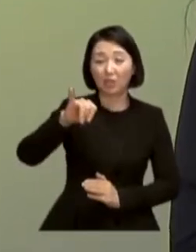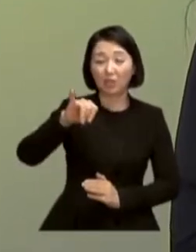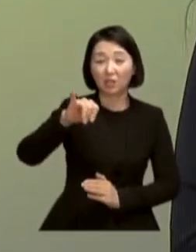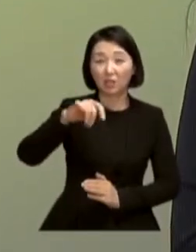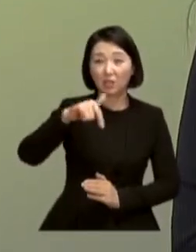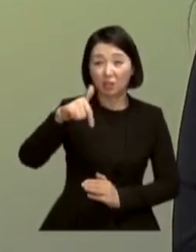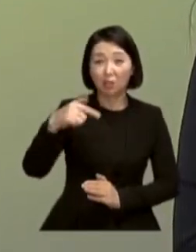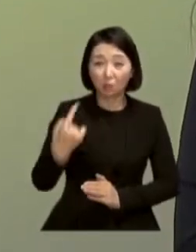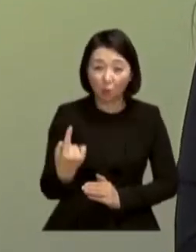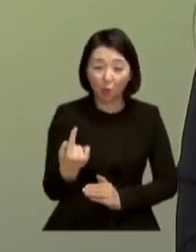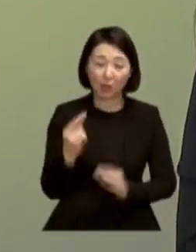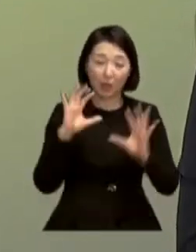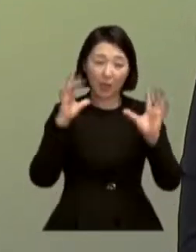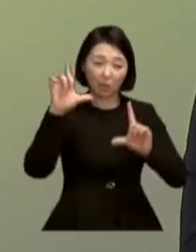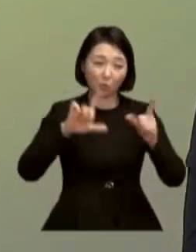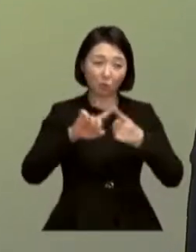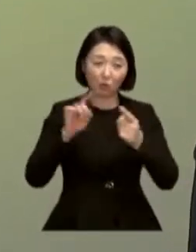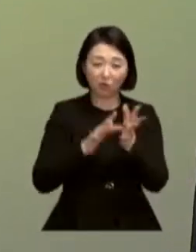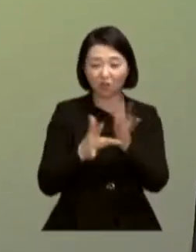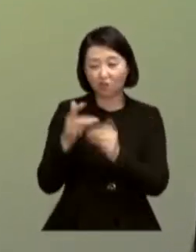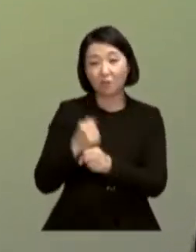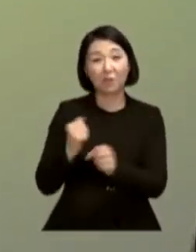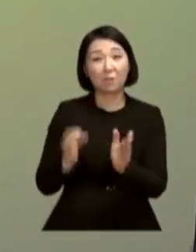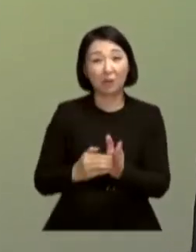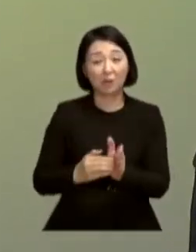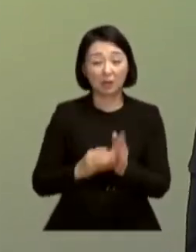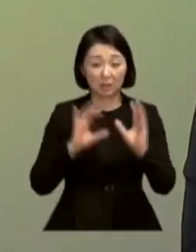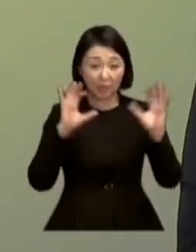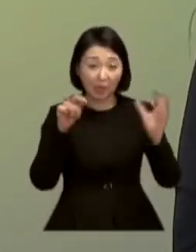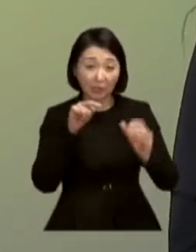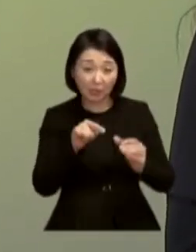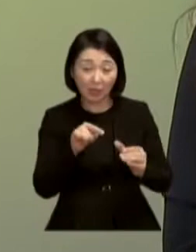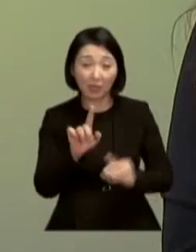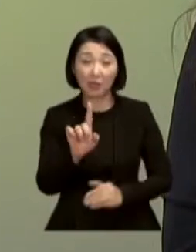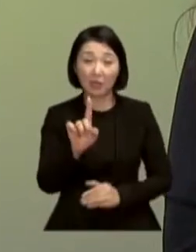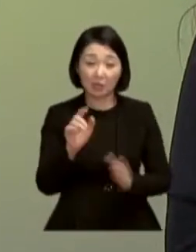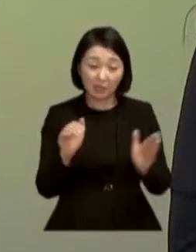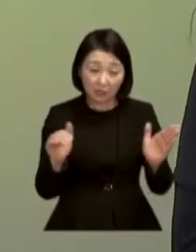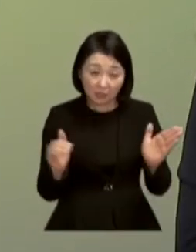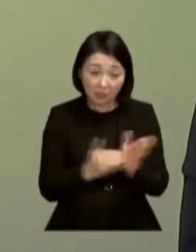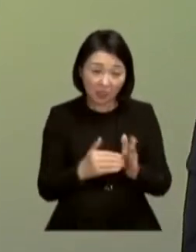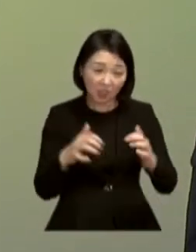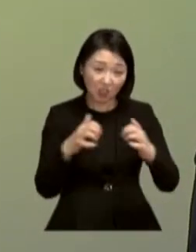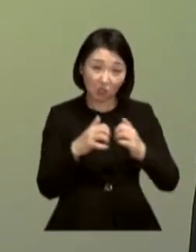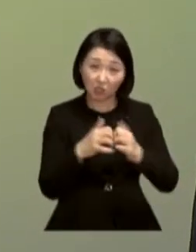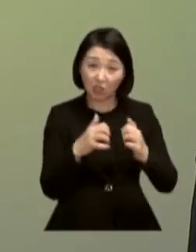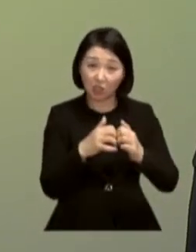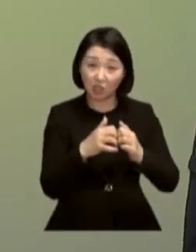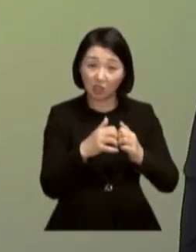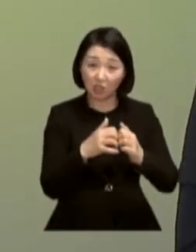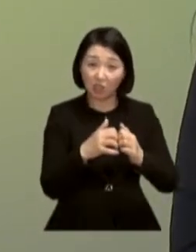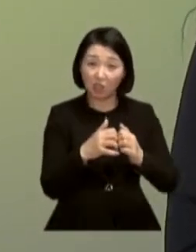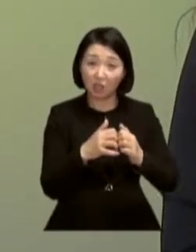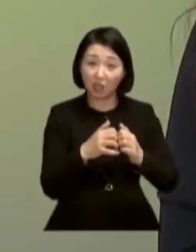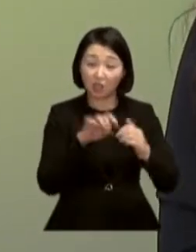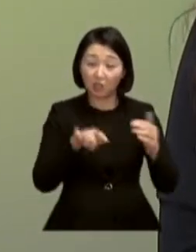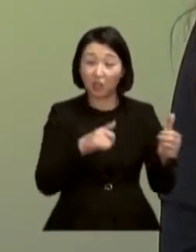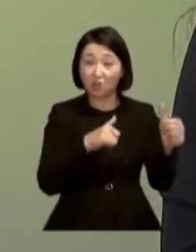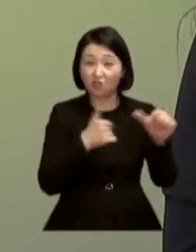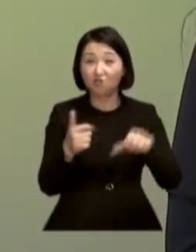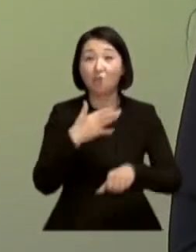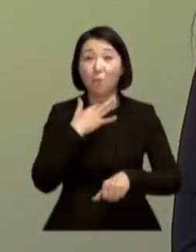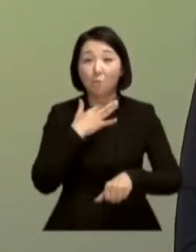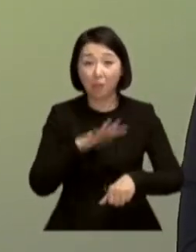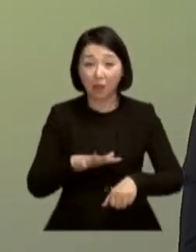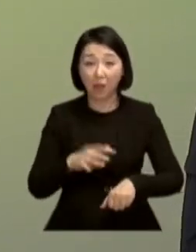모양으로 형상이 된 예수를 네. 만들었는데 그 아기가 한 번도 전쟁이나 전쟁터에서 죽은